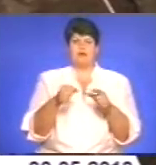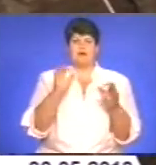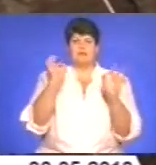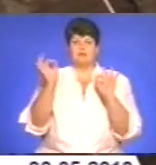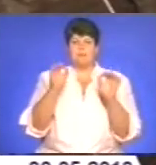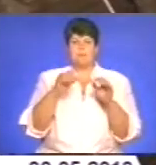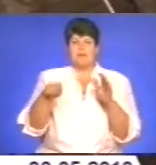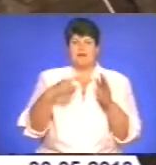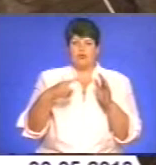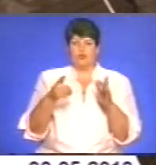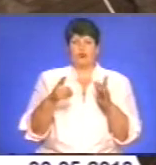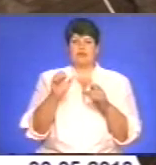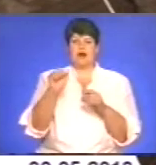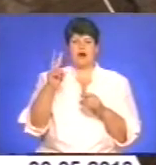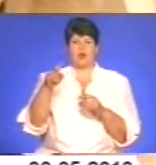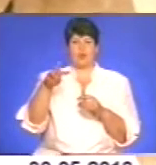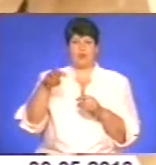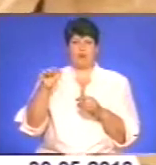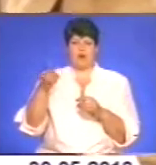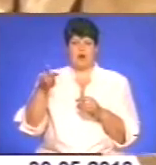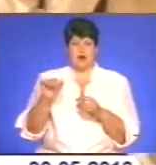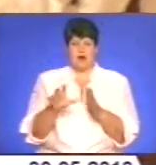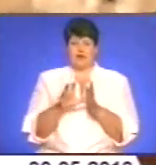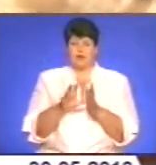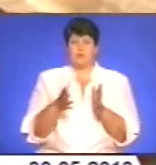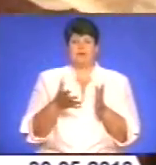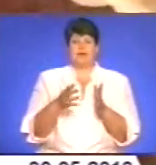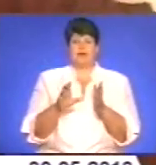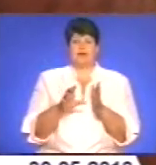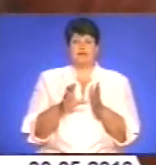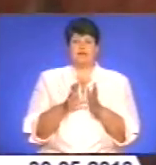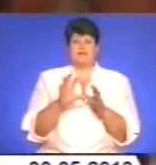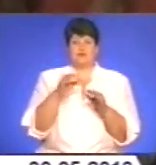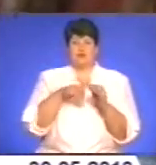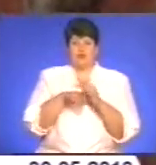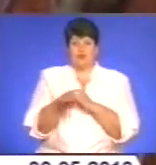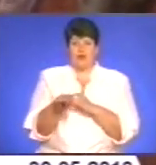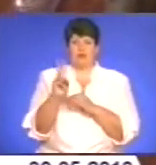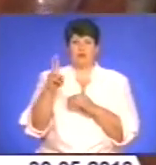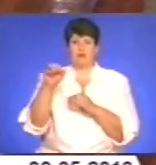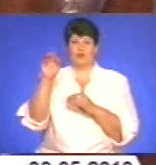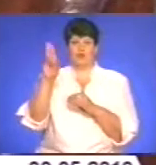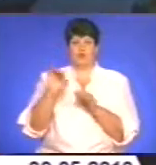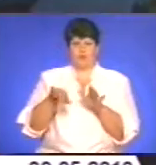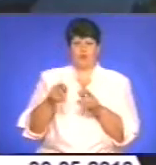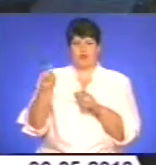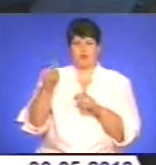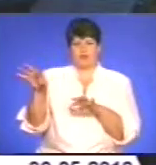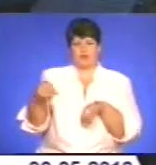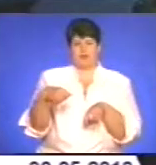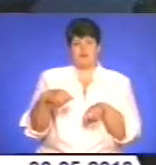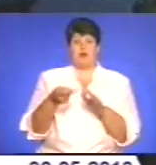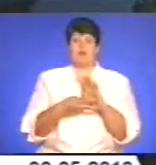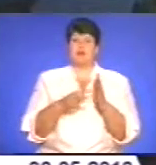та акумулятор. Програвач взяли з собою, а нагромаджувач енергії заховали у кущах, аби згодом під'їхати за ним автівкою. Та